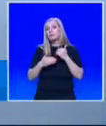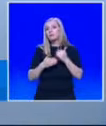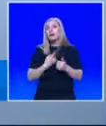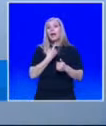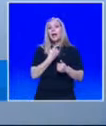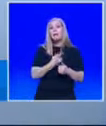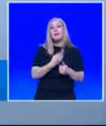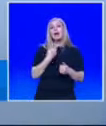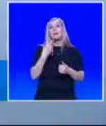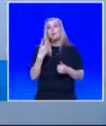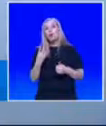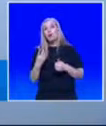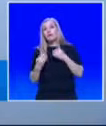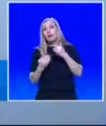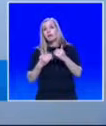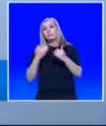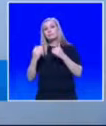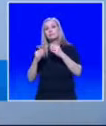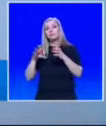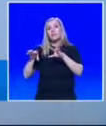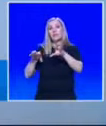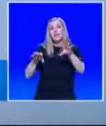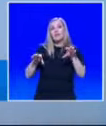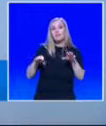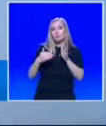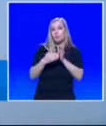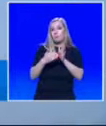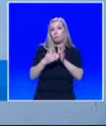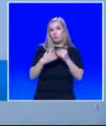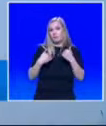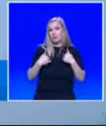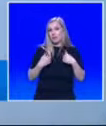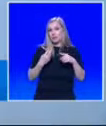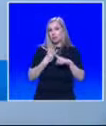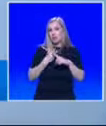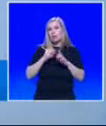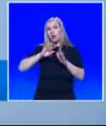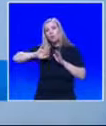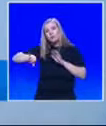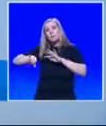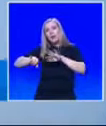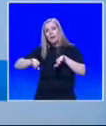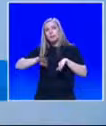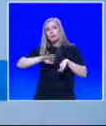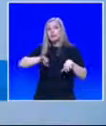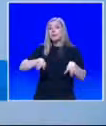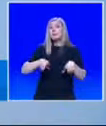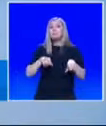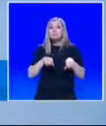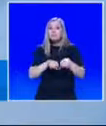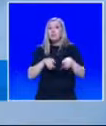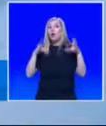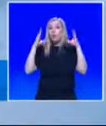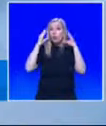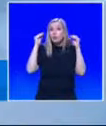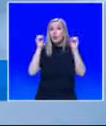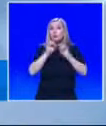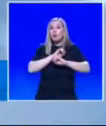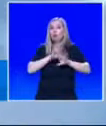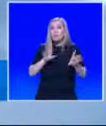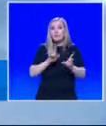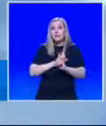се съпротивляват на нашето членство в Шенген, отпадат. Вече и Нидерландия обяви официално, че няма против България да